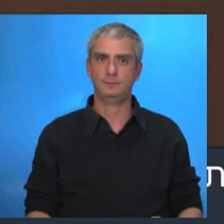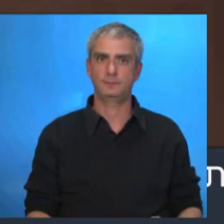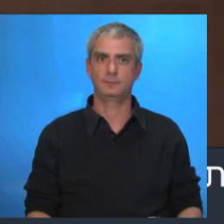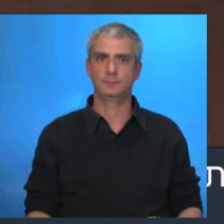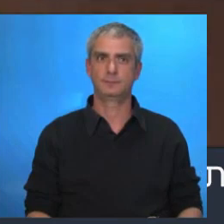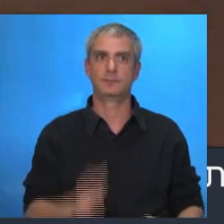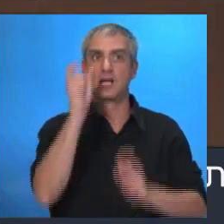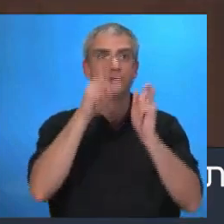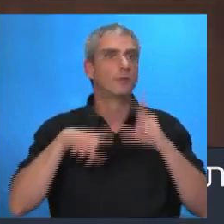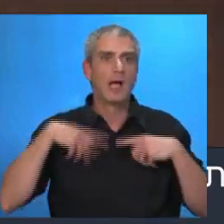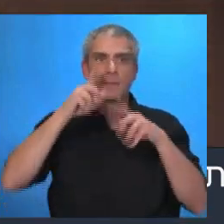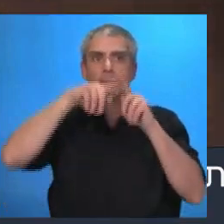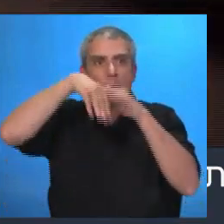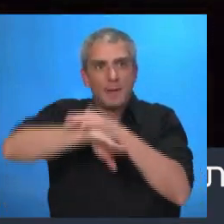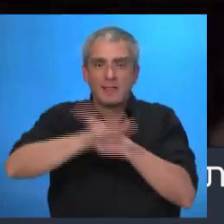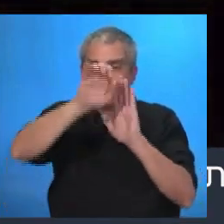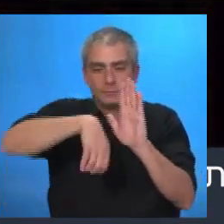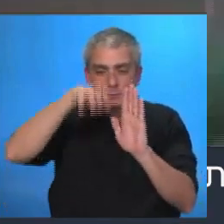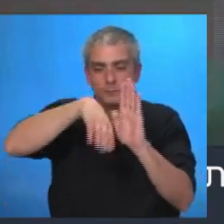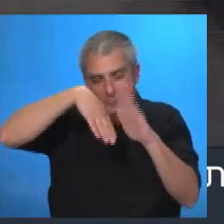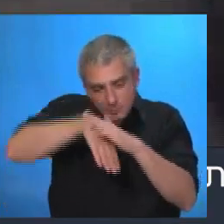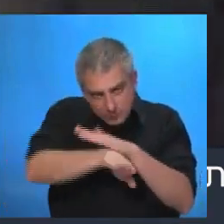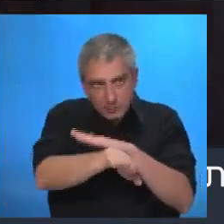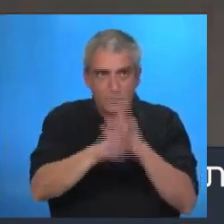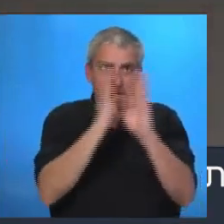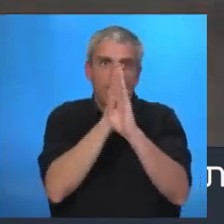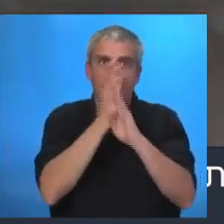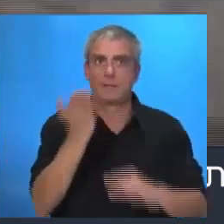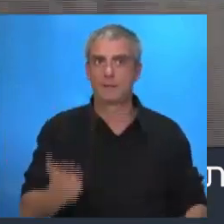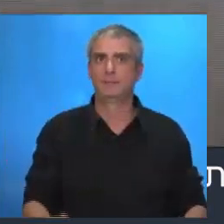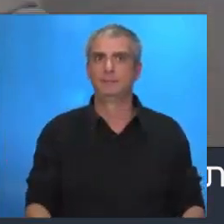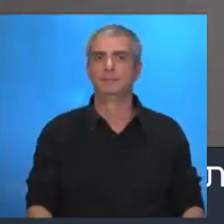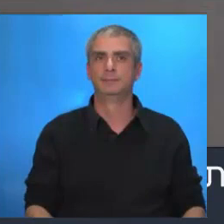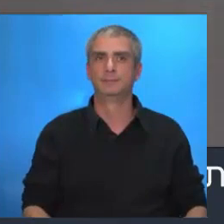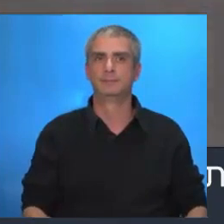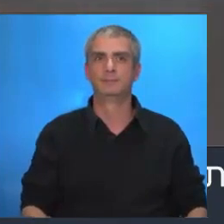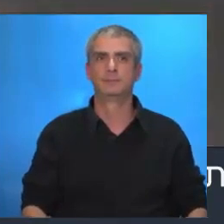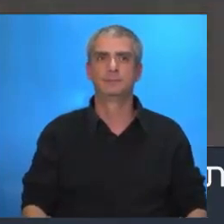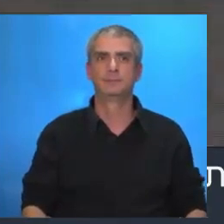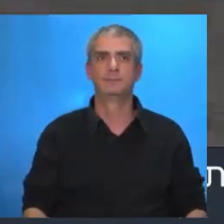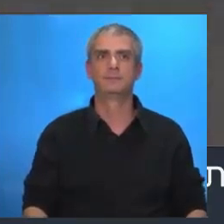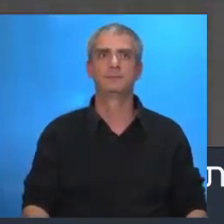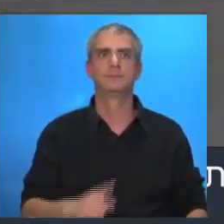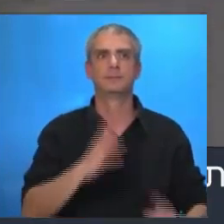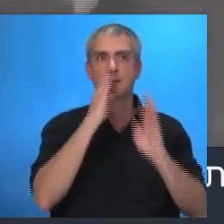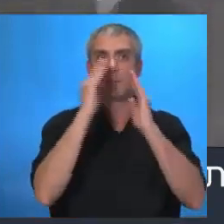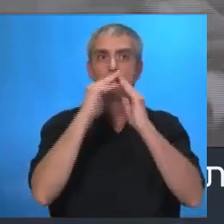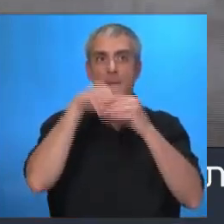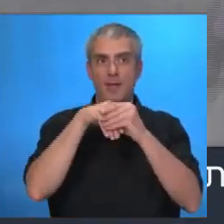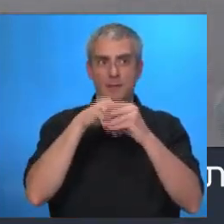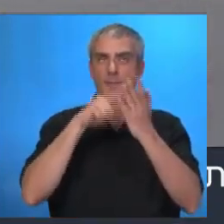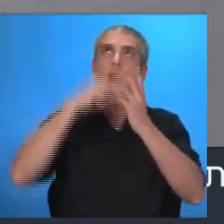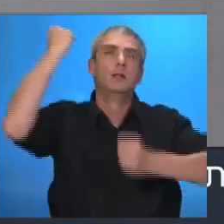الناس تعيش الان في الاقبيه وفي بعض الملاجئ التي حفرتها وفي مختبئين في